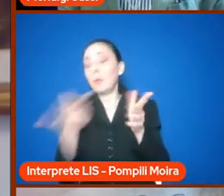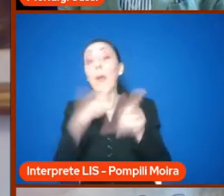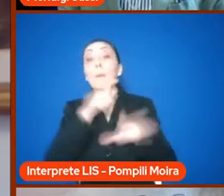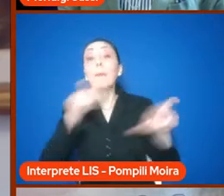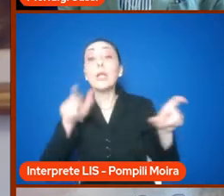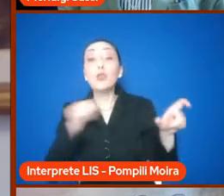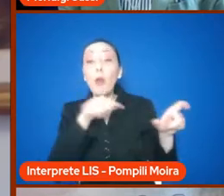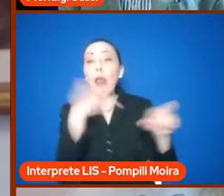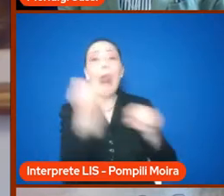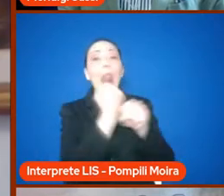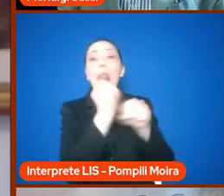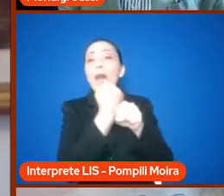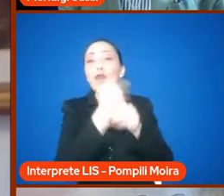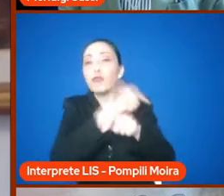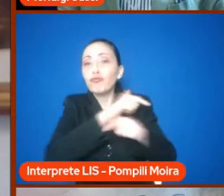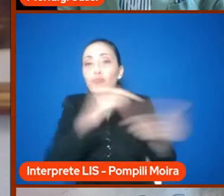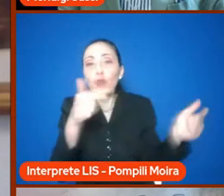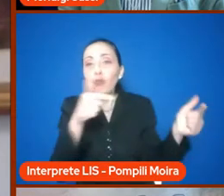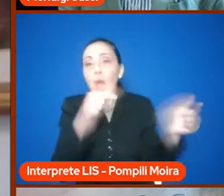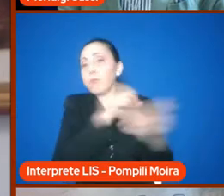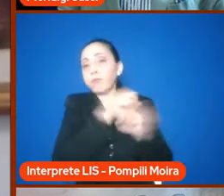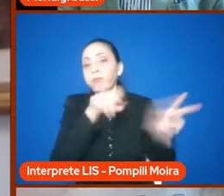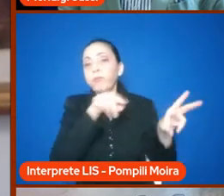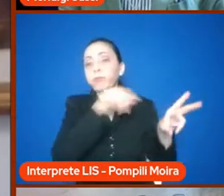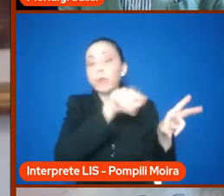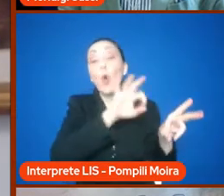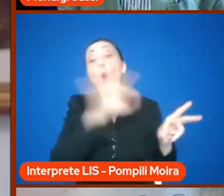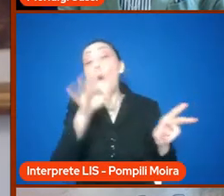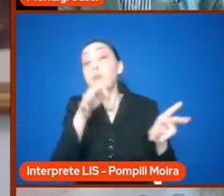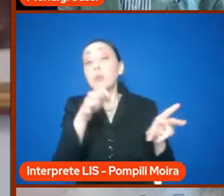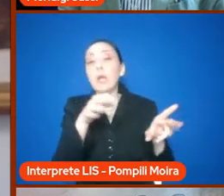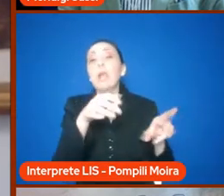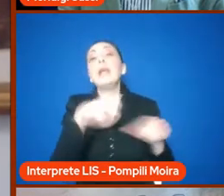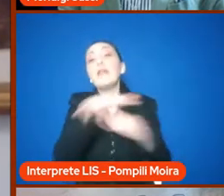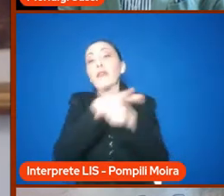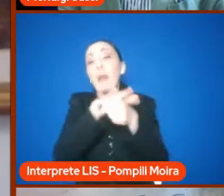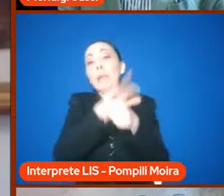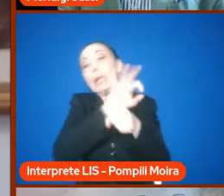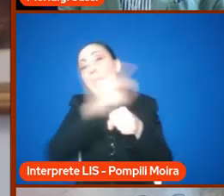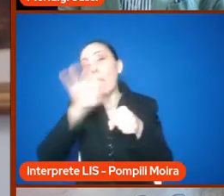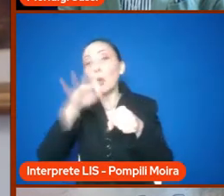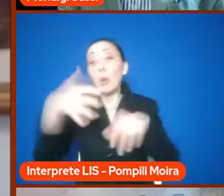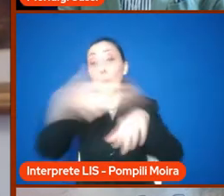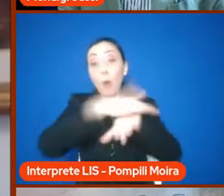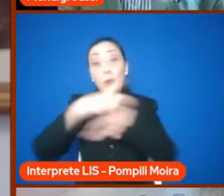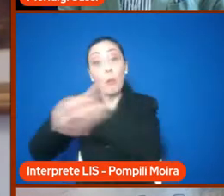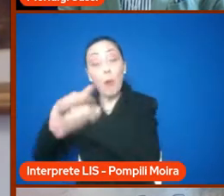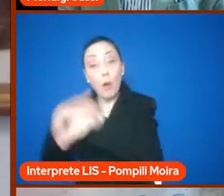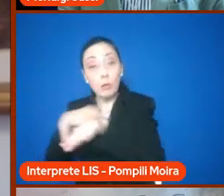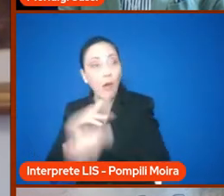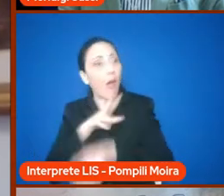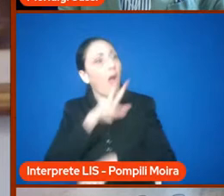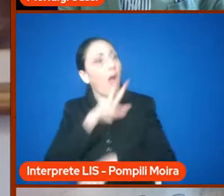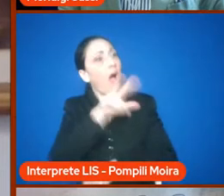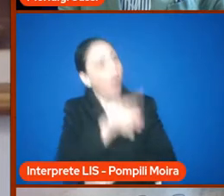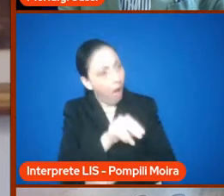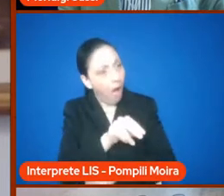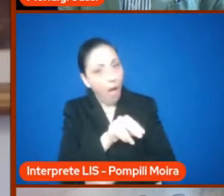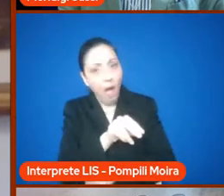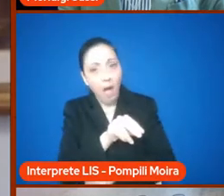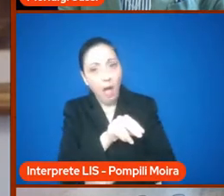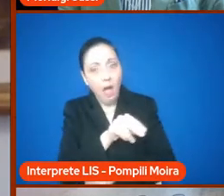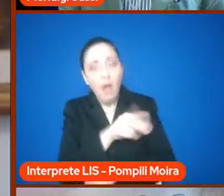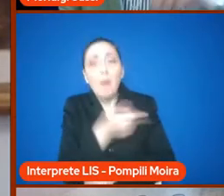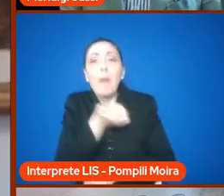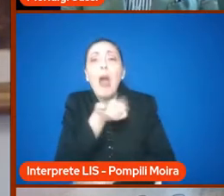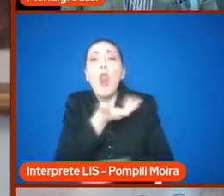o che lo stanno per perdere, che hanno perso dei familiari per la pandemia, che hanno appunto paura del futuro, magari perché